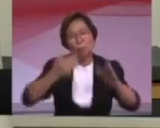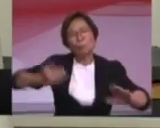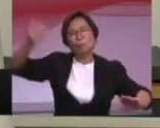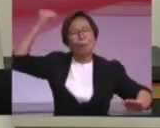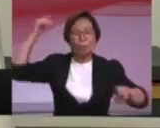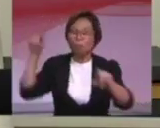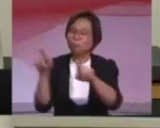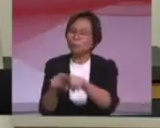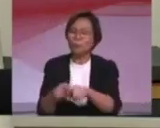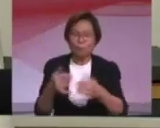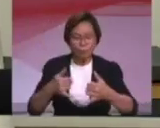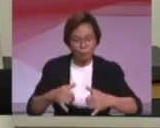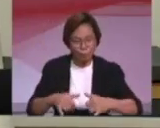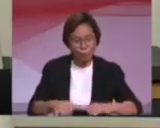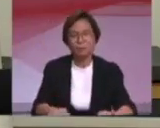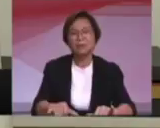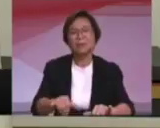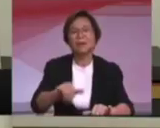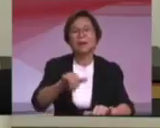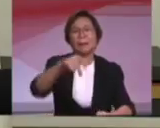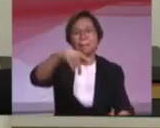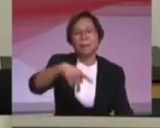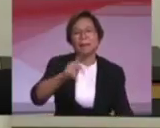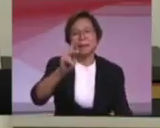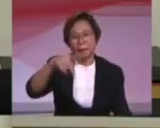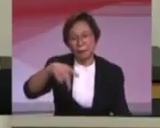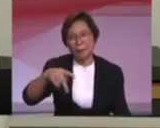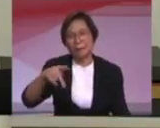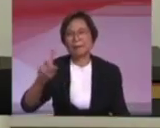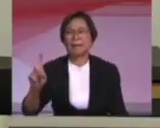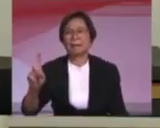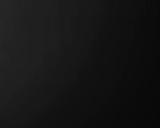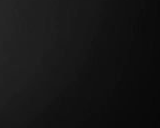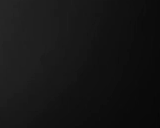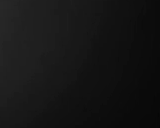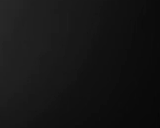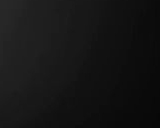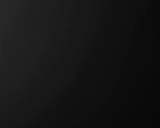sebelum ini. Jadi mereka masih lagi di dalam perintah PKPD.